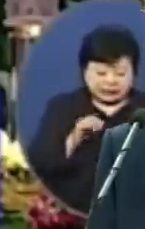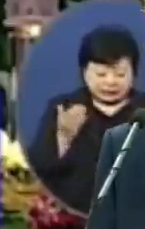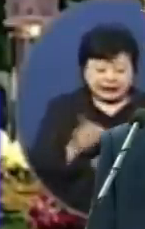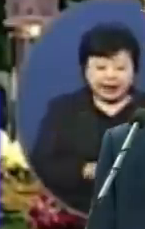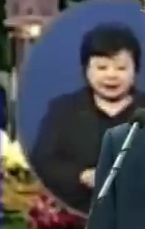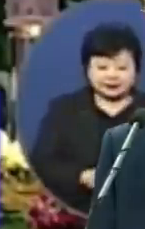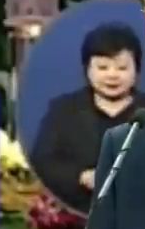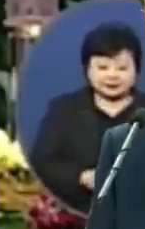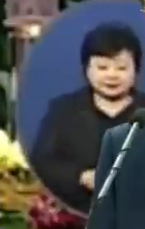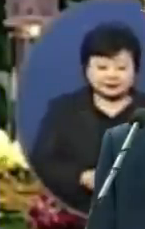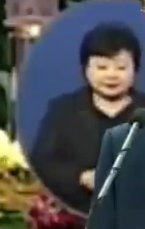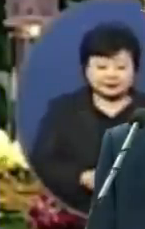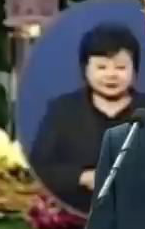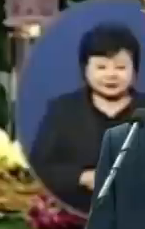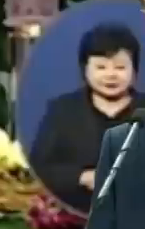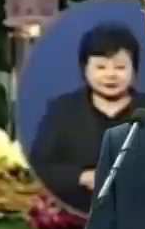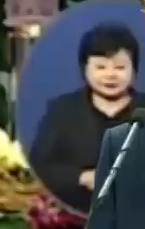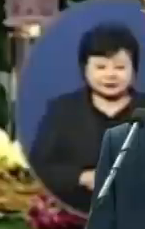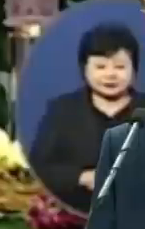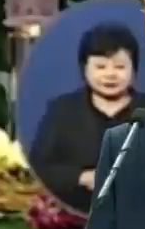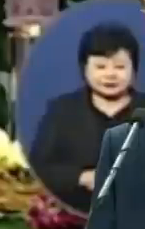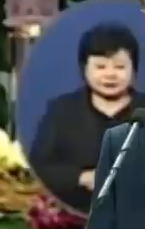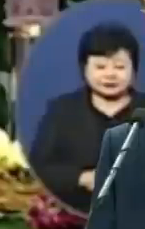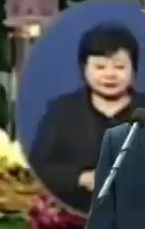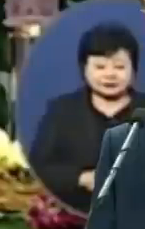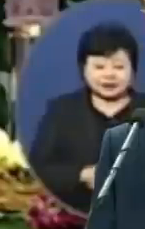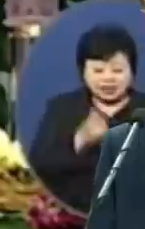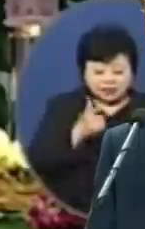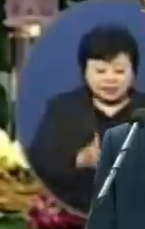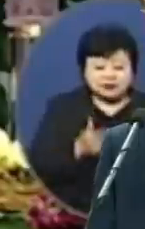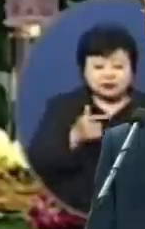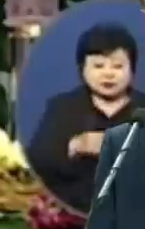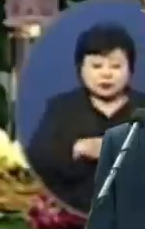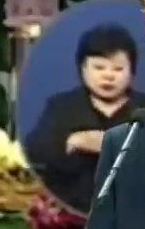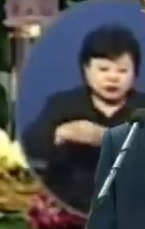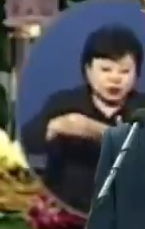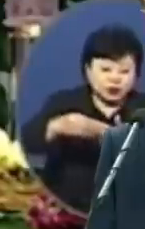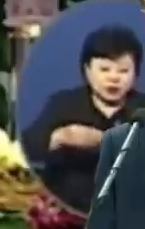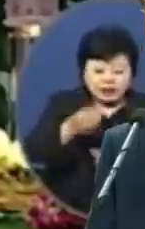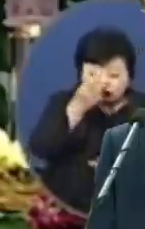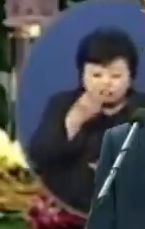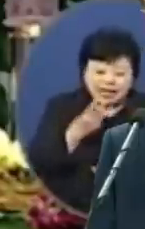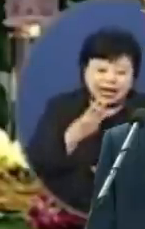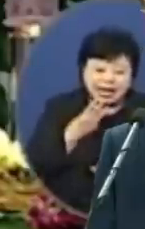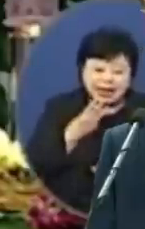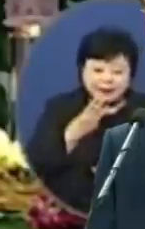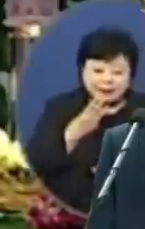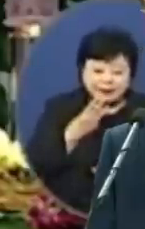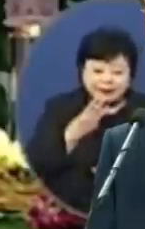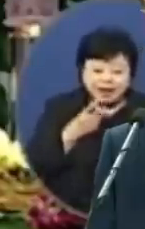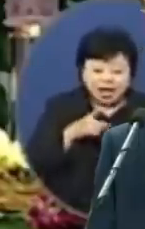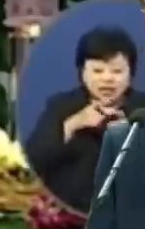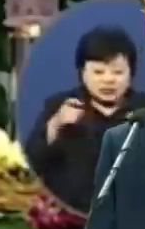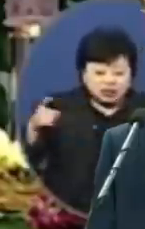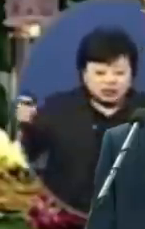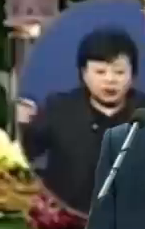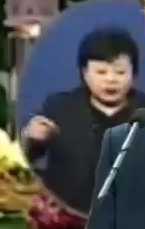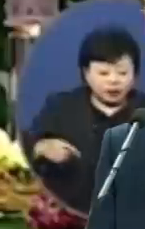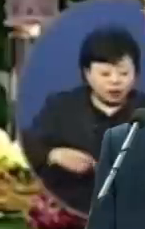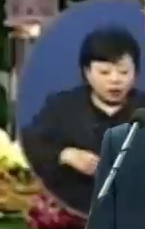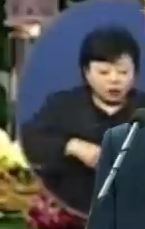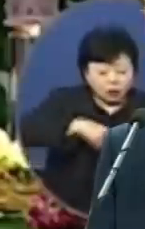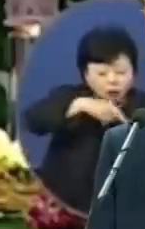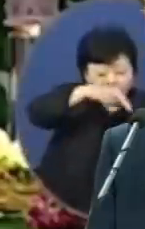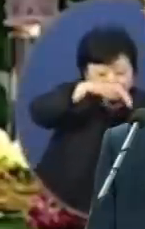것이니라. 그러니까 예수님을 데리고 예루살렘 성전의 꼭대기에